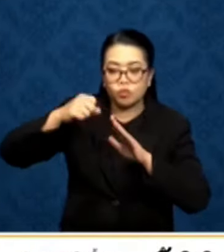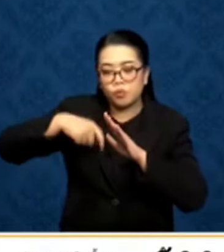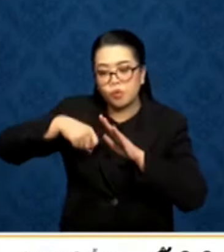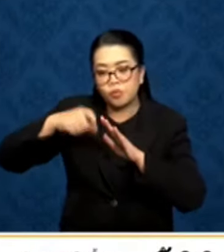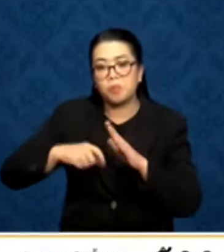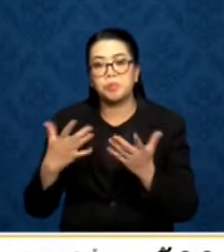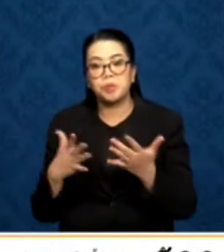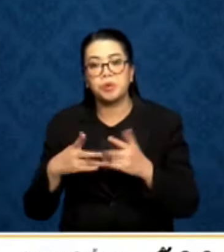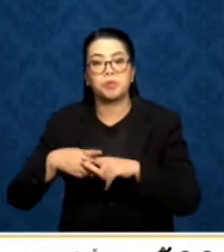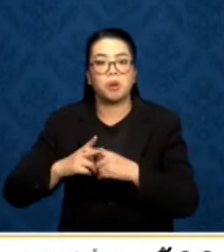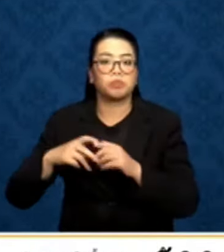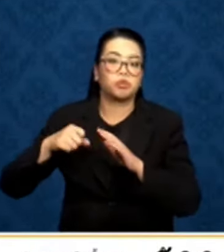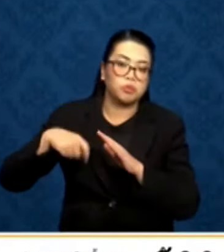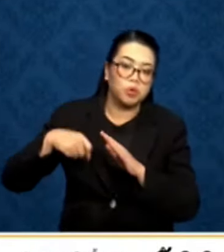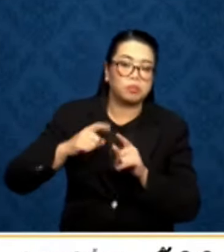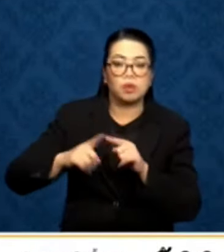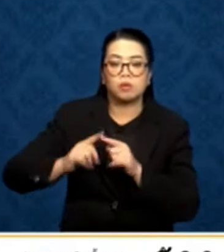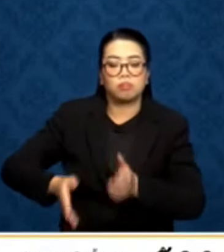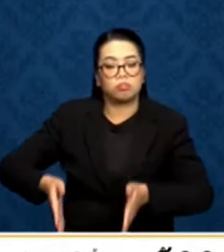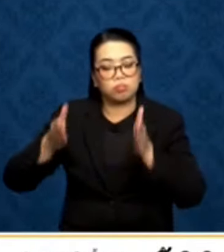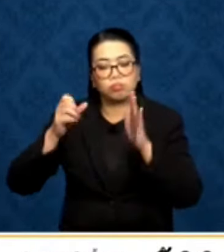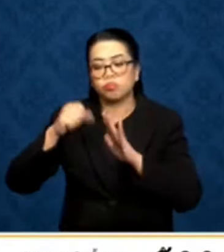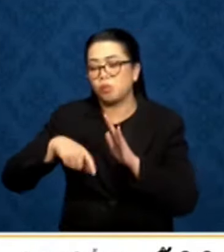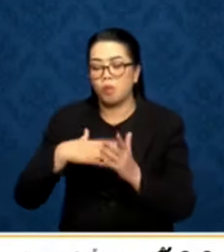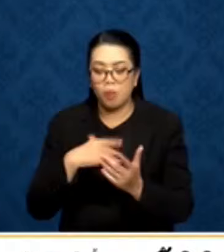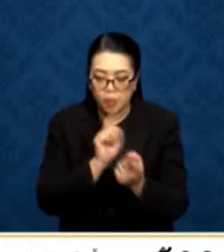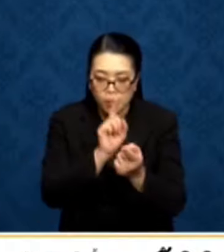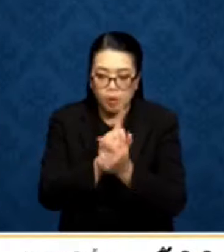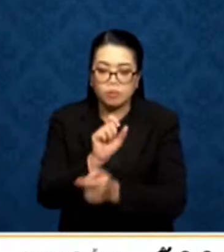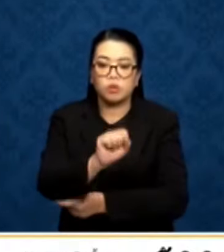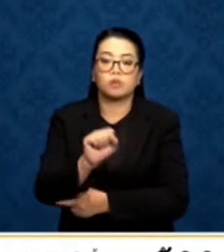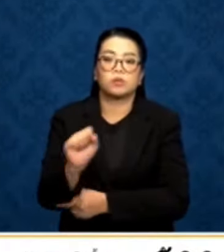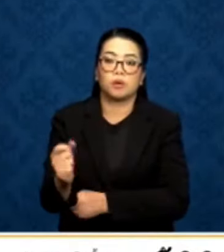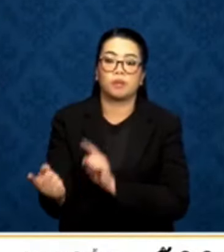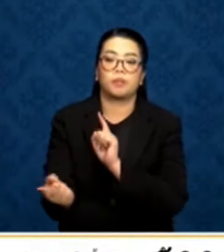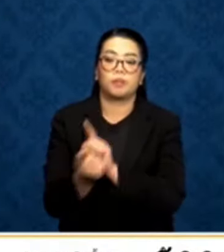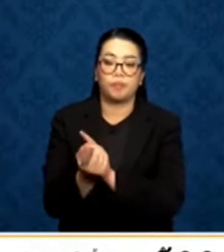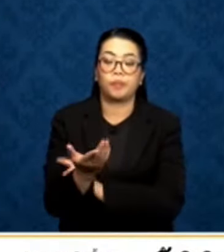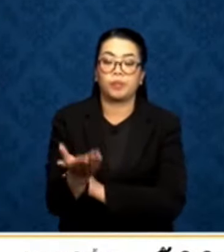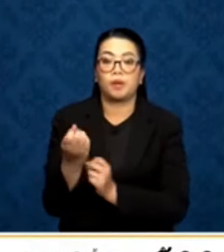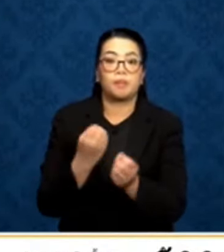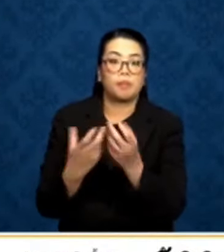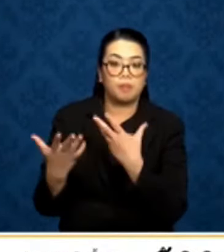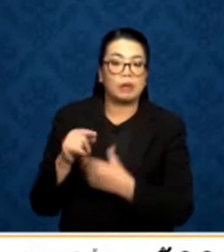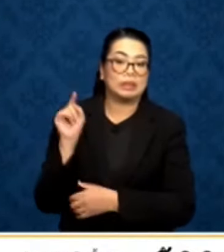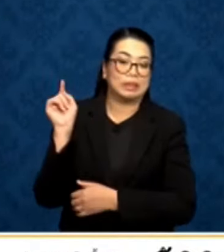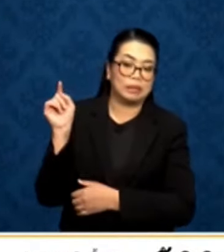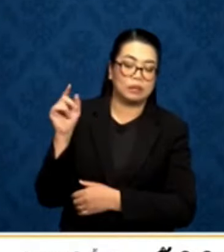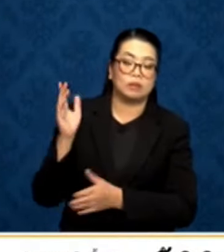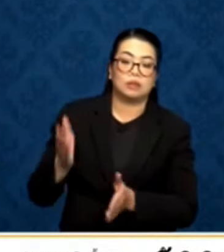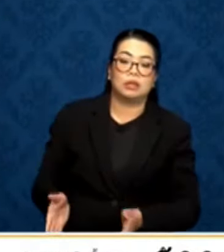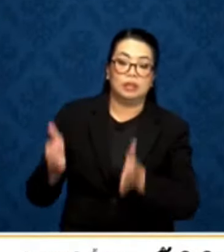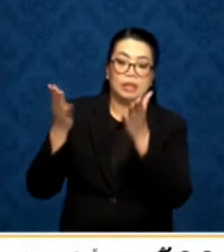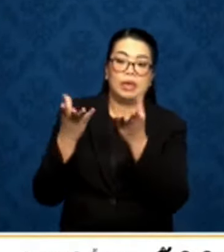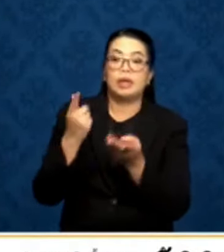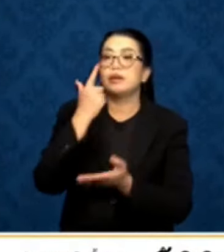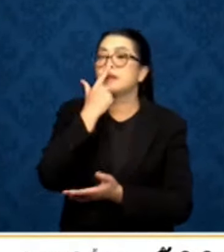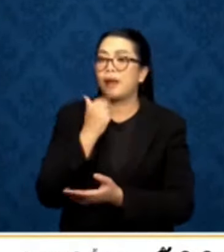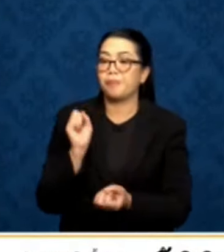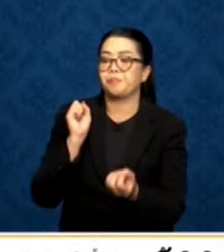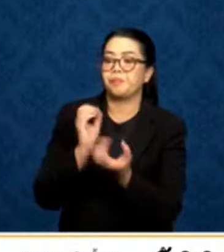ได้มีโอกาสได้ลงพื้นที่แล้วก็พบกับท่านสสนะครับต้องขอบคุณที่ท่านส.สได้ชี้จุดที่เป็นจุดบกพร่อง